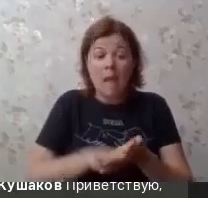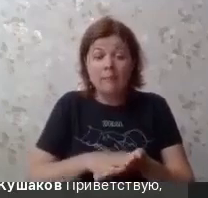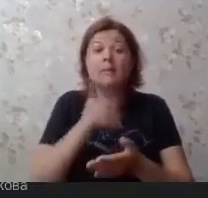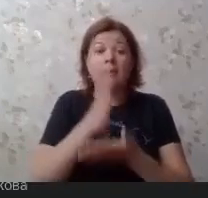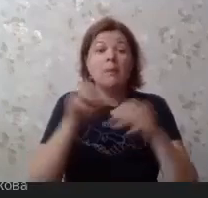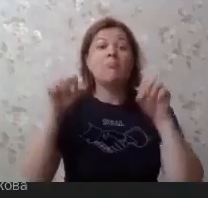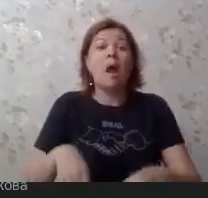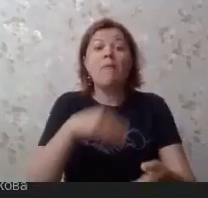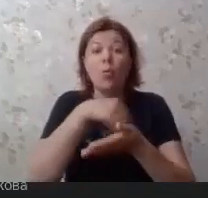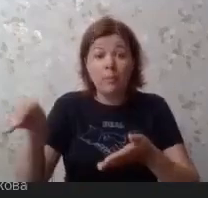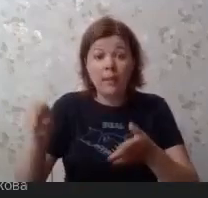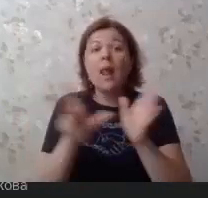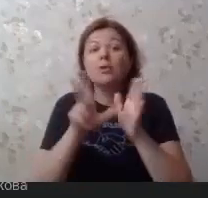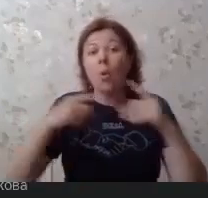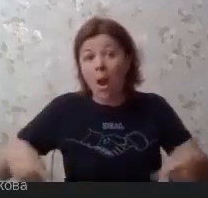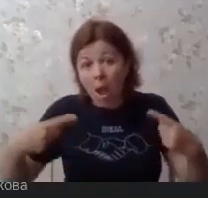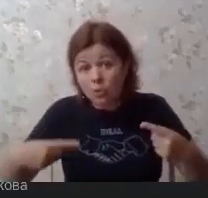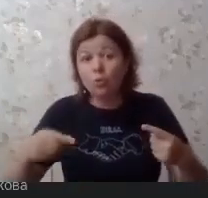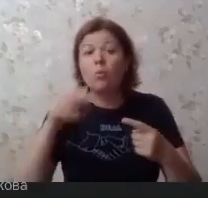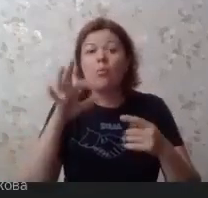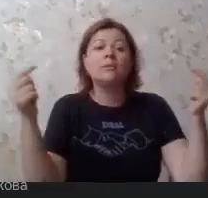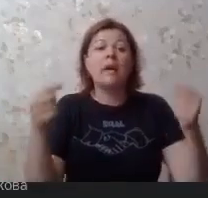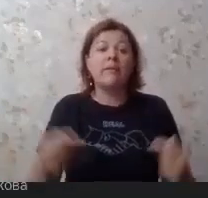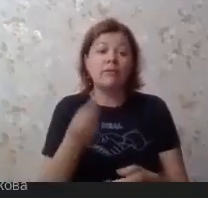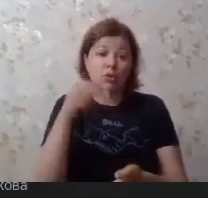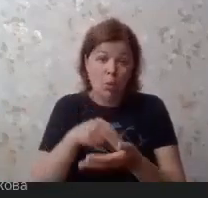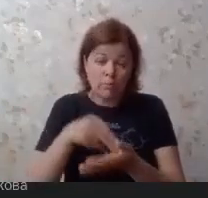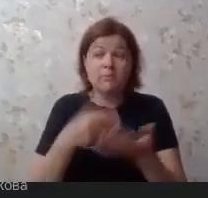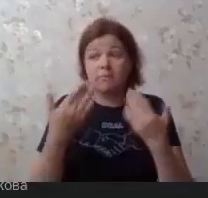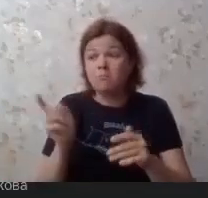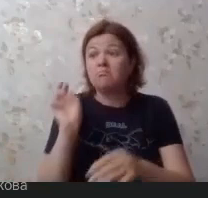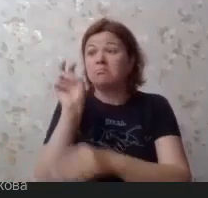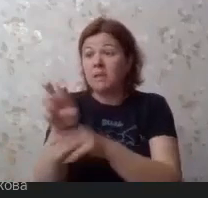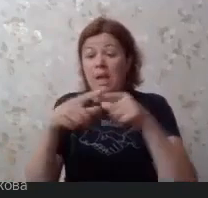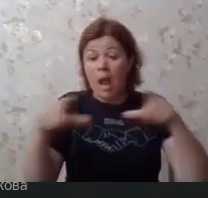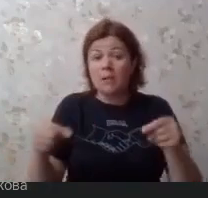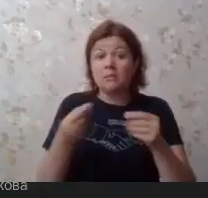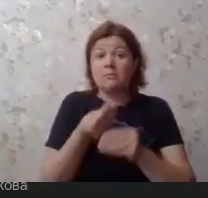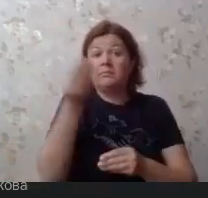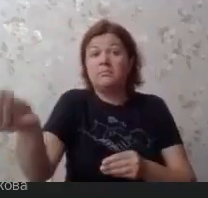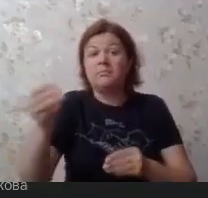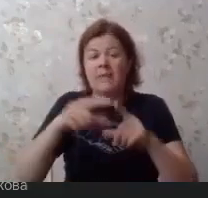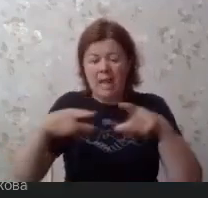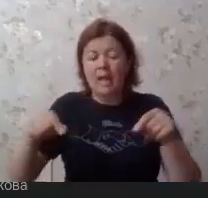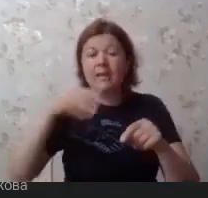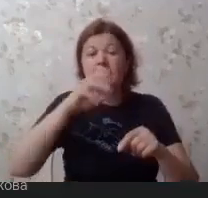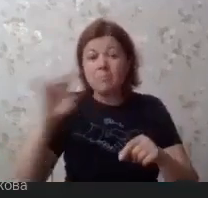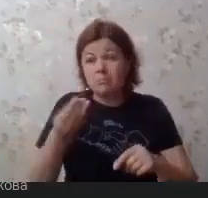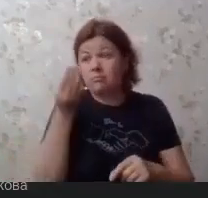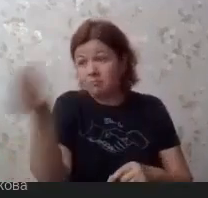электрическую коляску, да, по такой-то цене. Соответственно, он идет и покупает ее, все. Соответственно, он не должен иметь никаких свободных